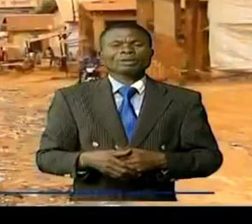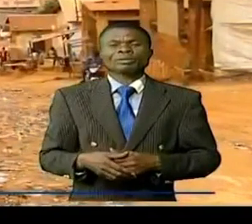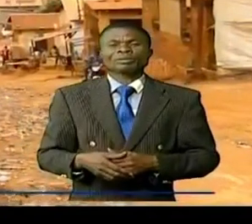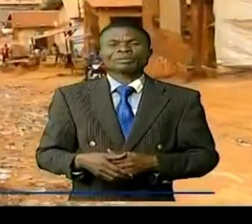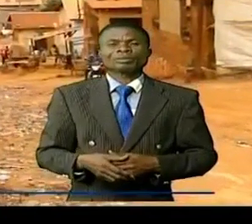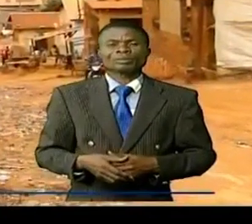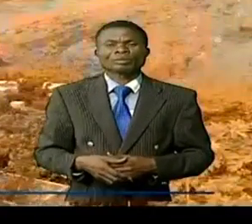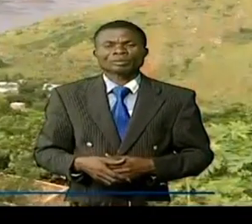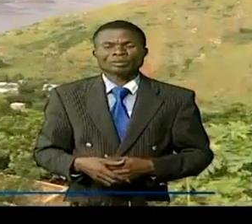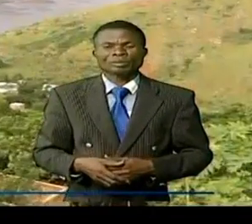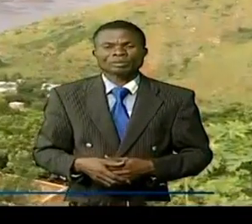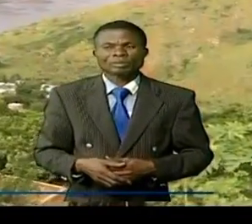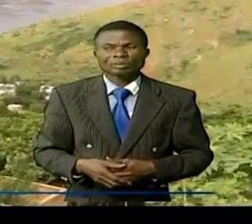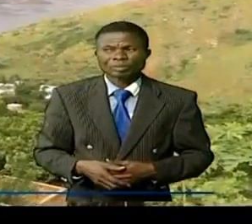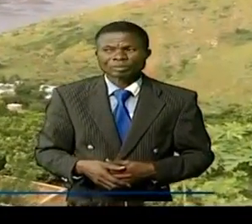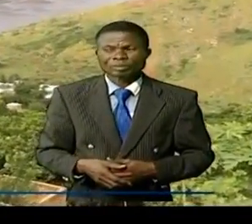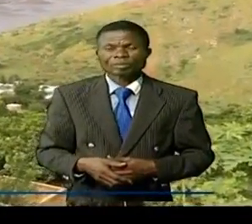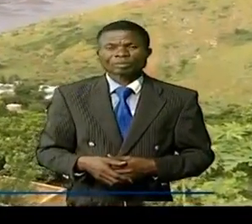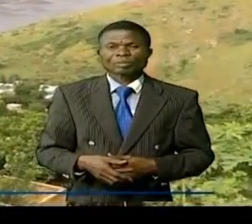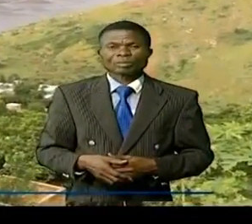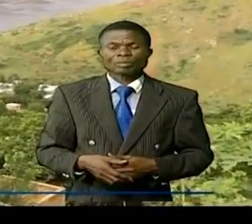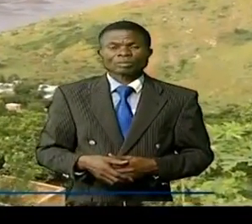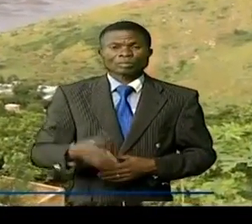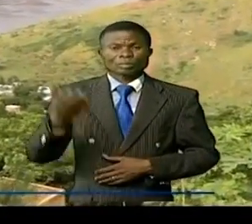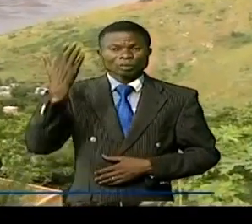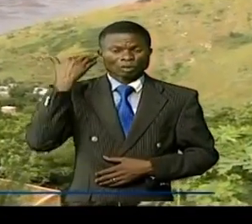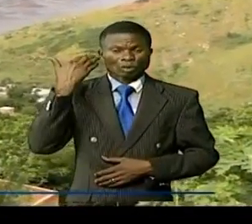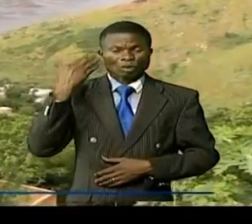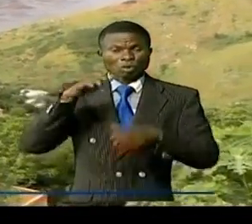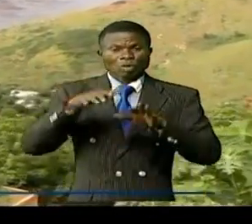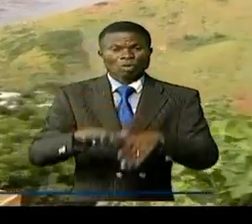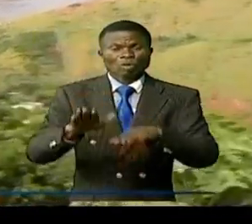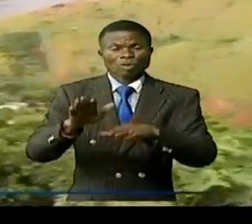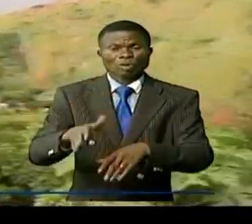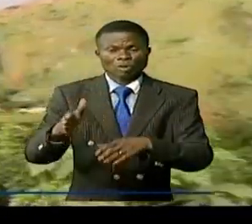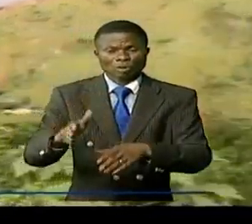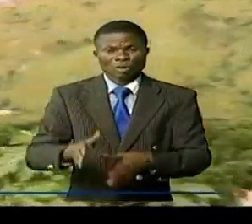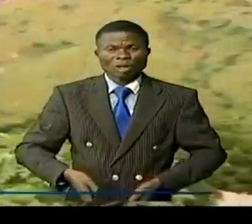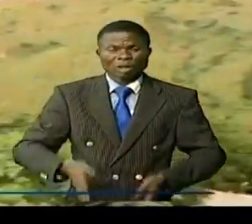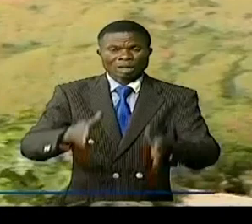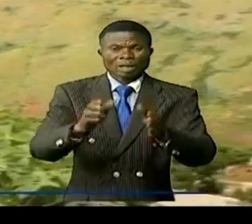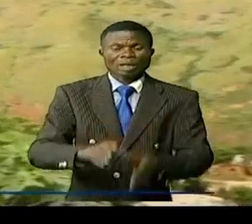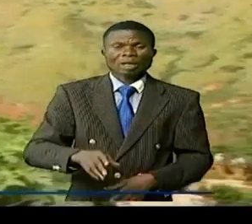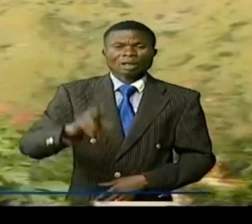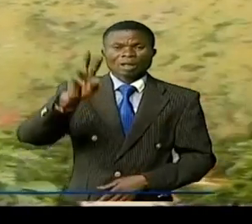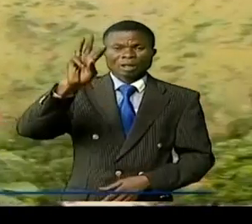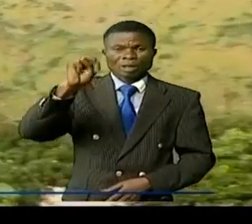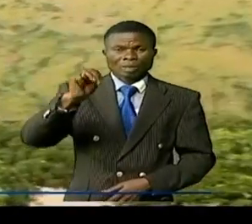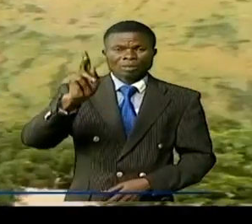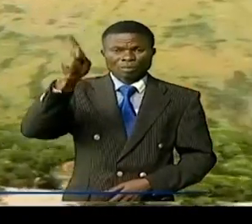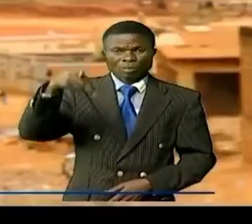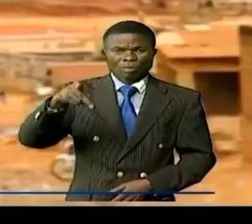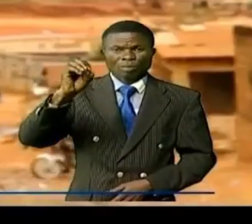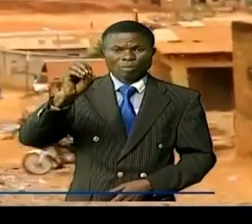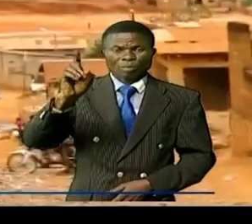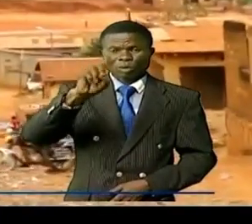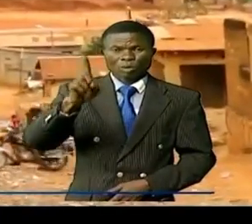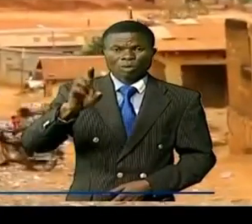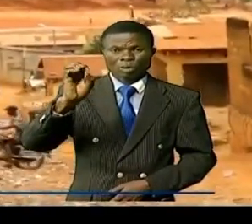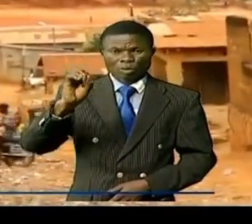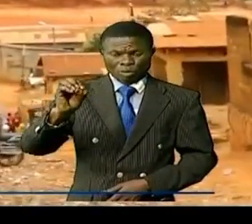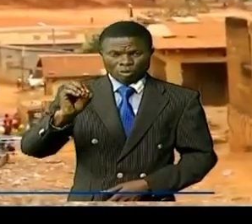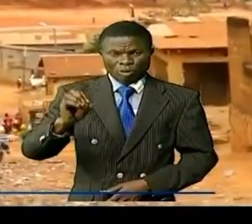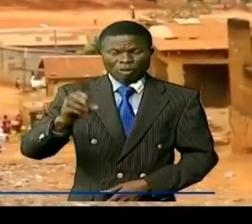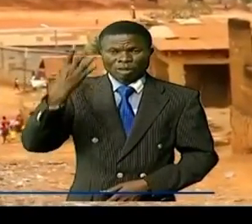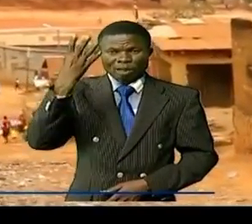De Biwewe, situé à la jonction des eaux du majestueux fleuve Congo et la rivière Mpozo dans la commune de Nzanza, bourgade qui comprend quatre quartiers